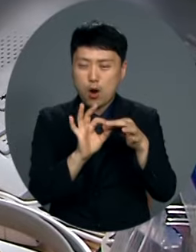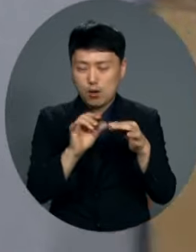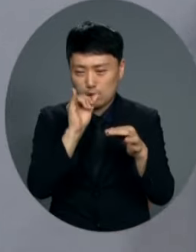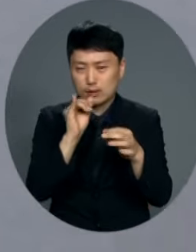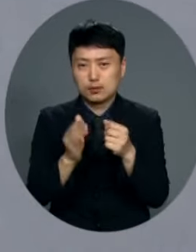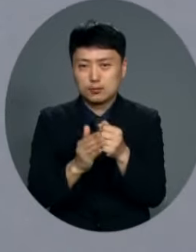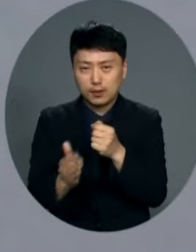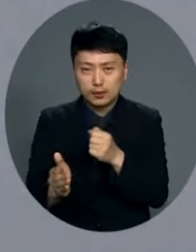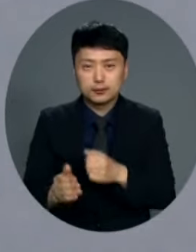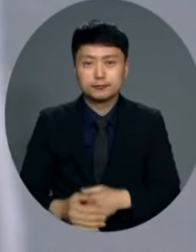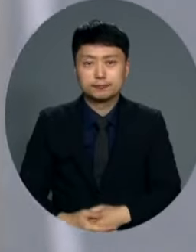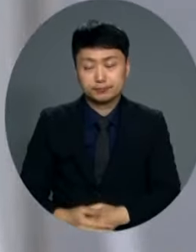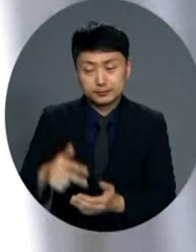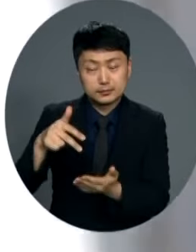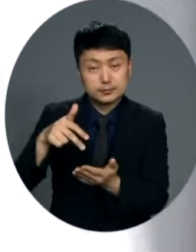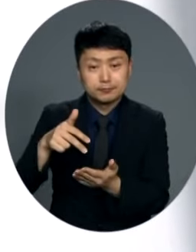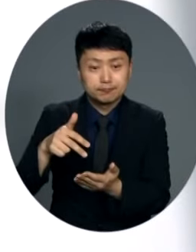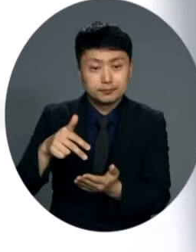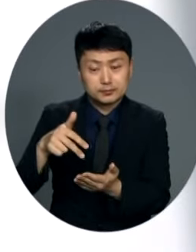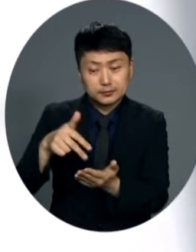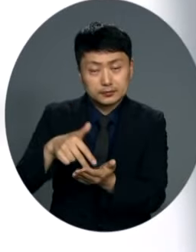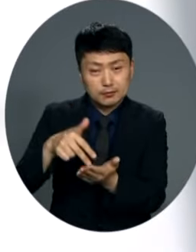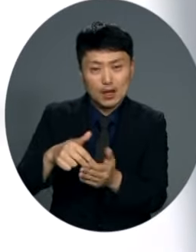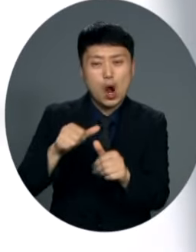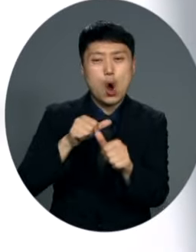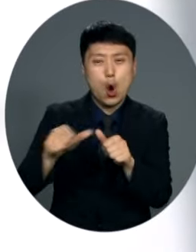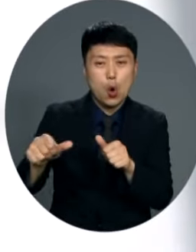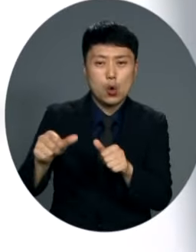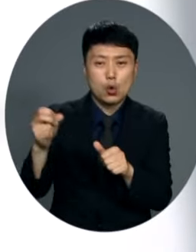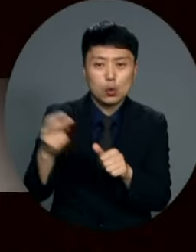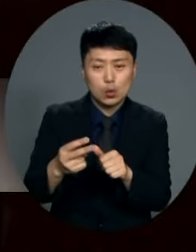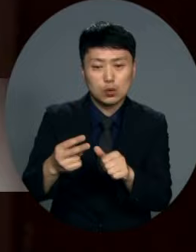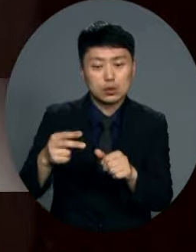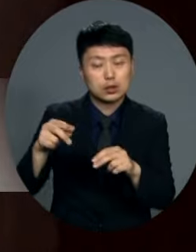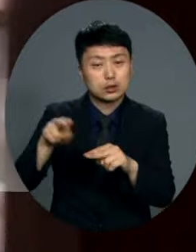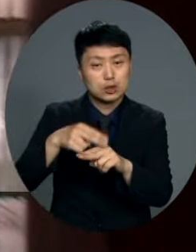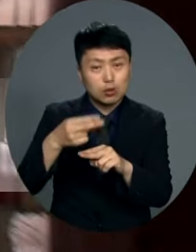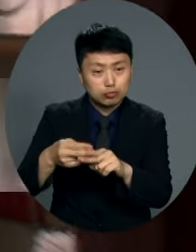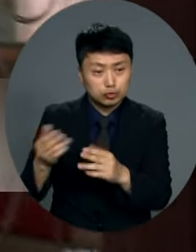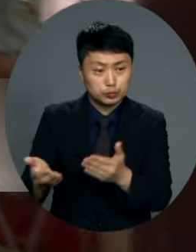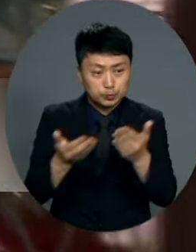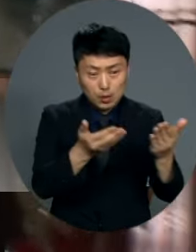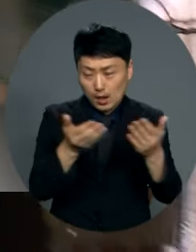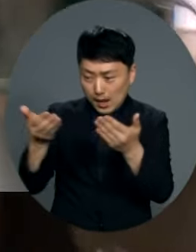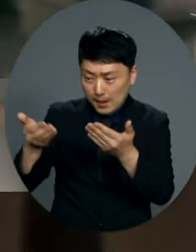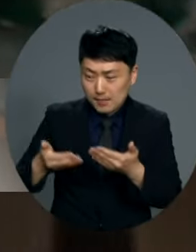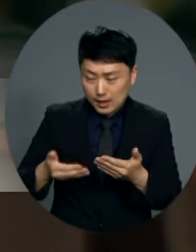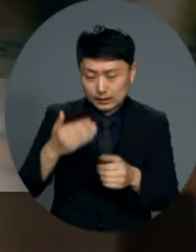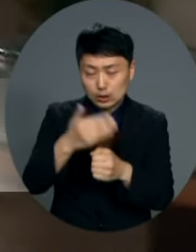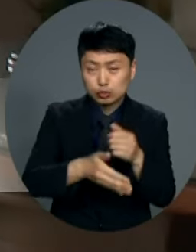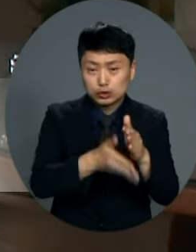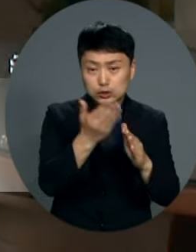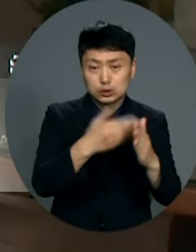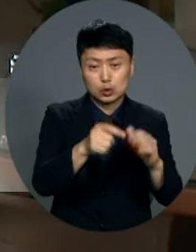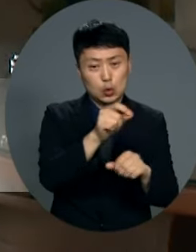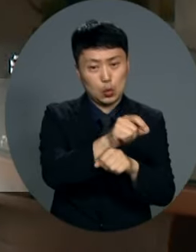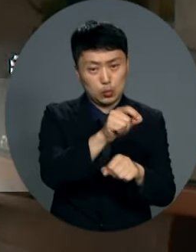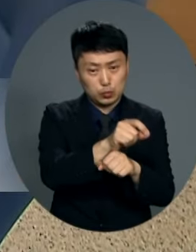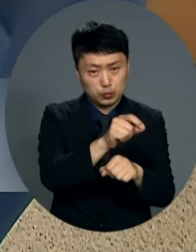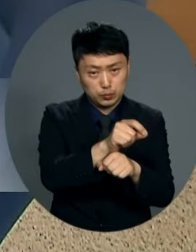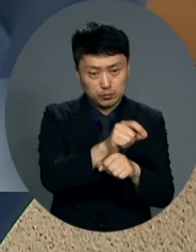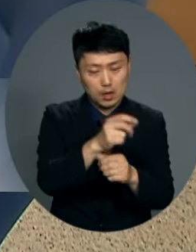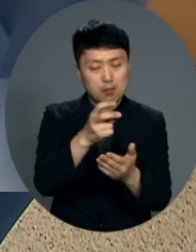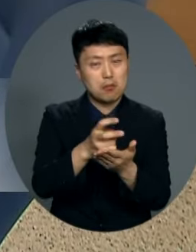때문입니다. 재단에는 기관 경고를 하고 선물을 주고받은 재단 직원과 대구시 담당 공무원은 법